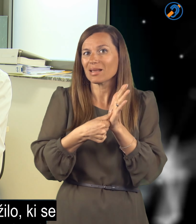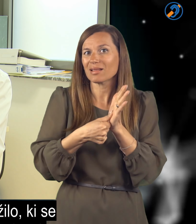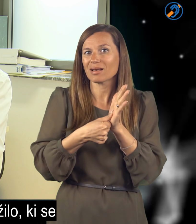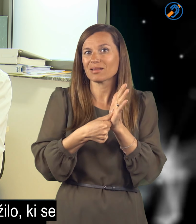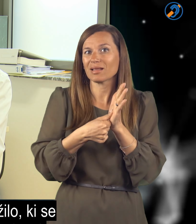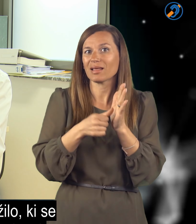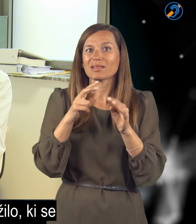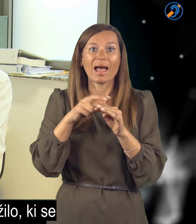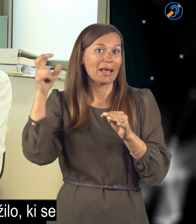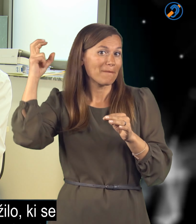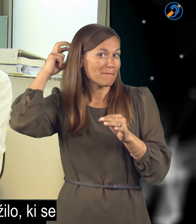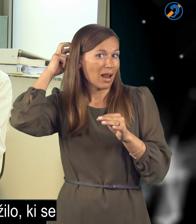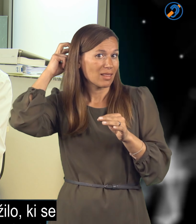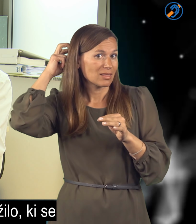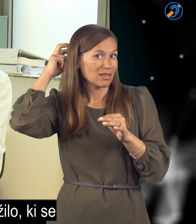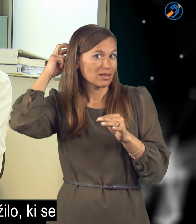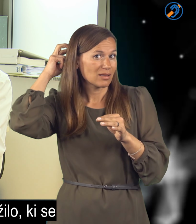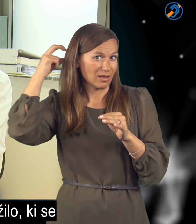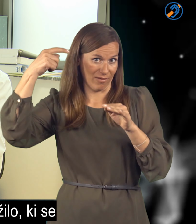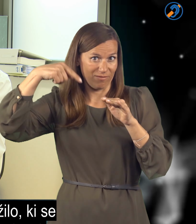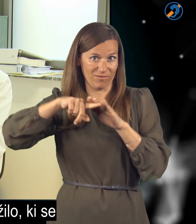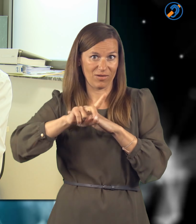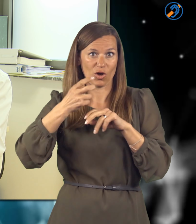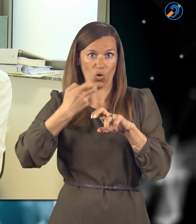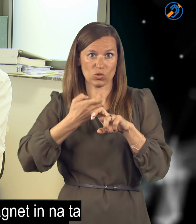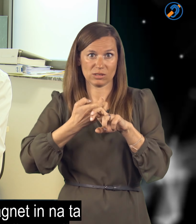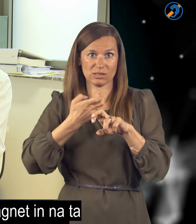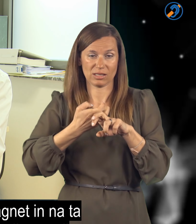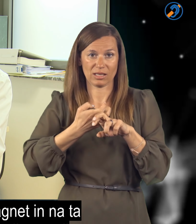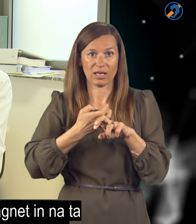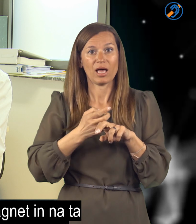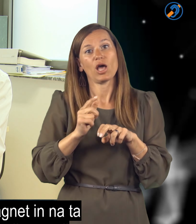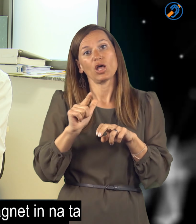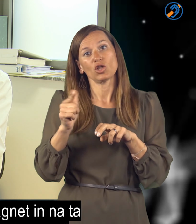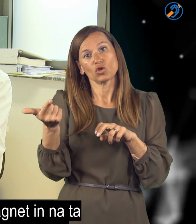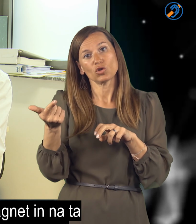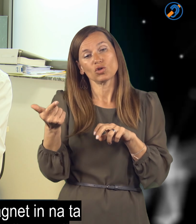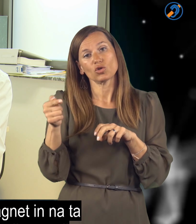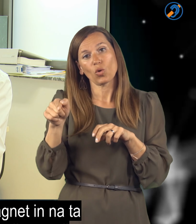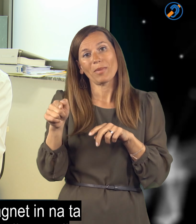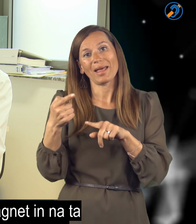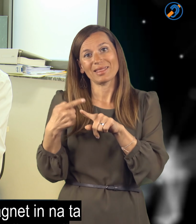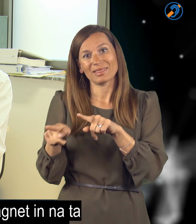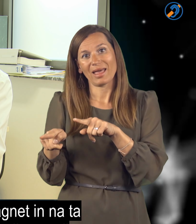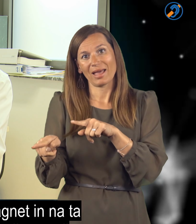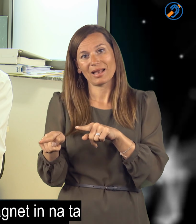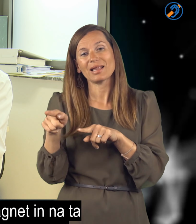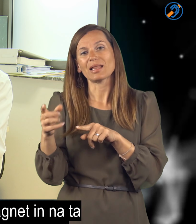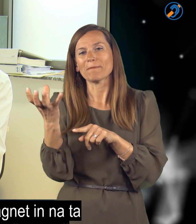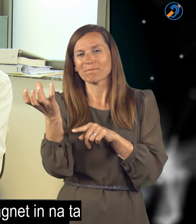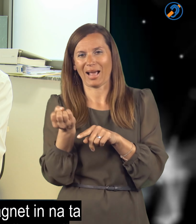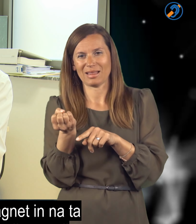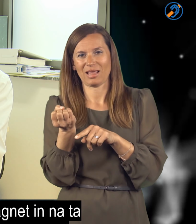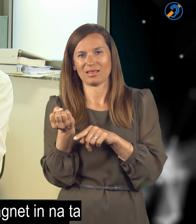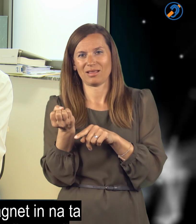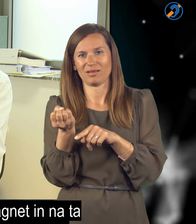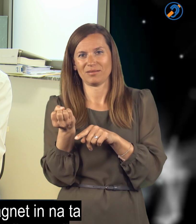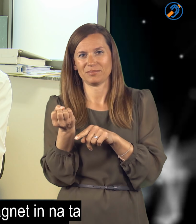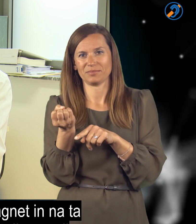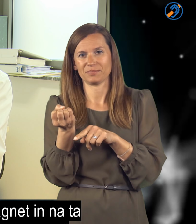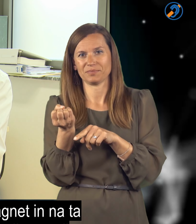na implant v kosti. To je pa del, kjer je magnet